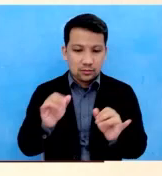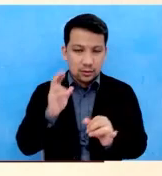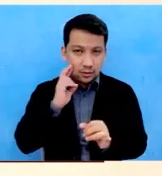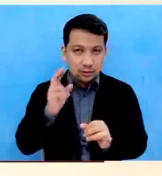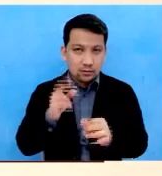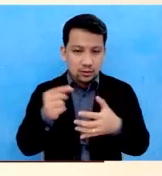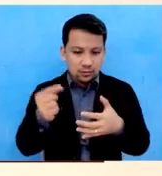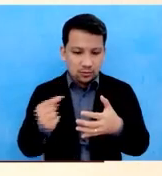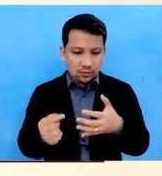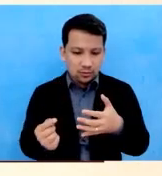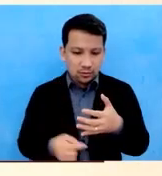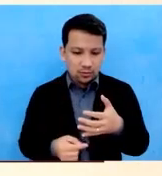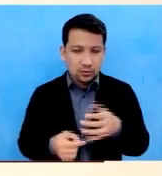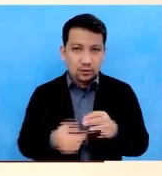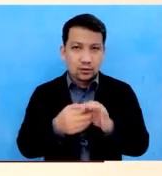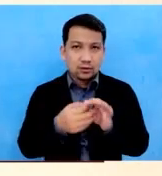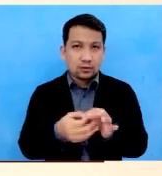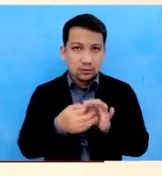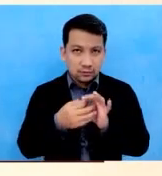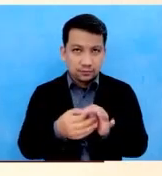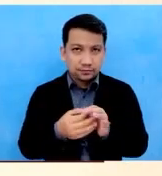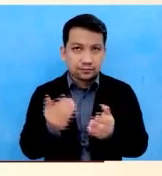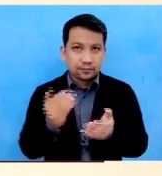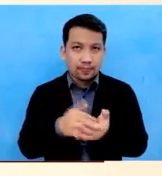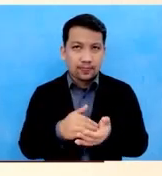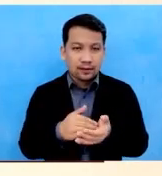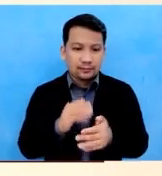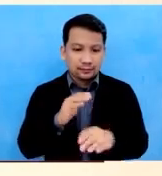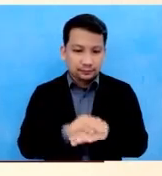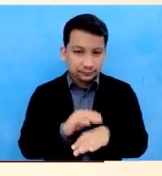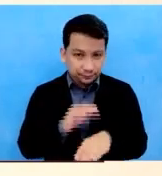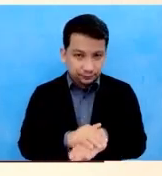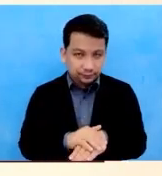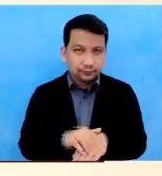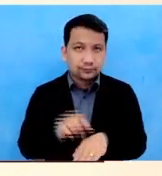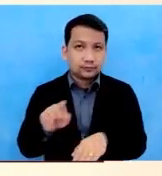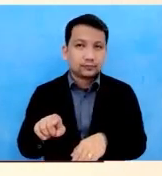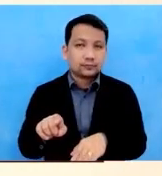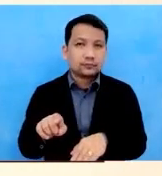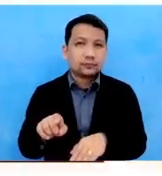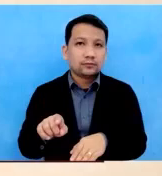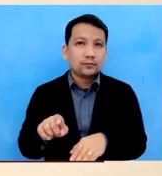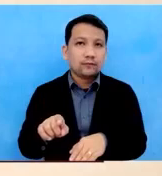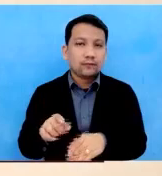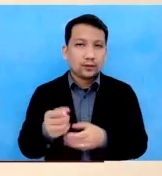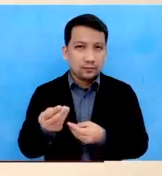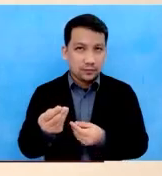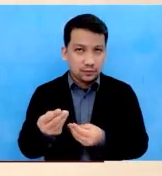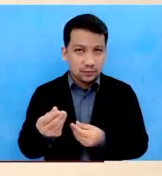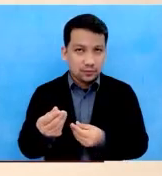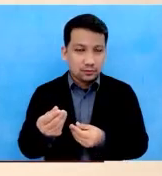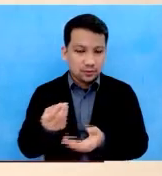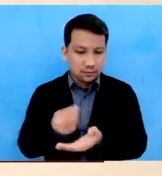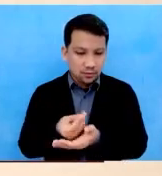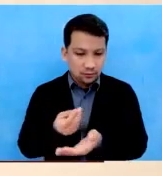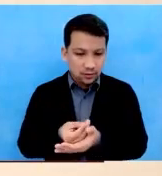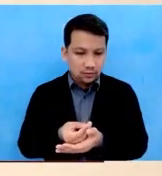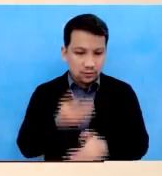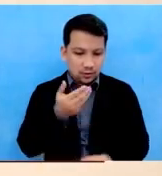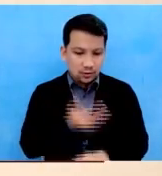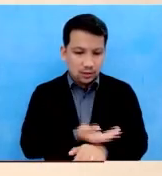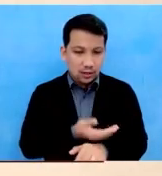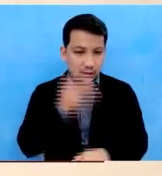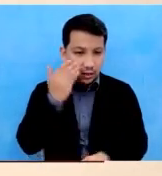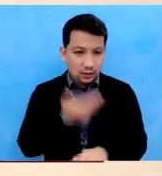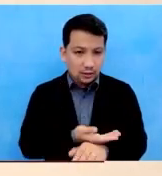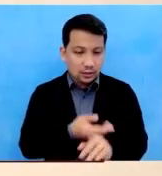detalye ng paulit-ulit na pananakot at pangingikil, pati ang anak ni Percy na